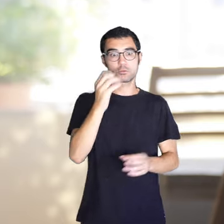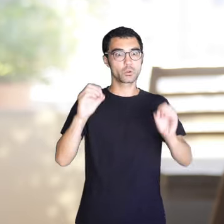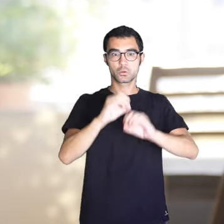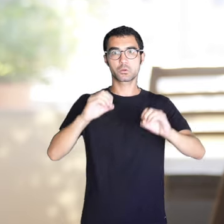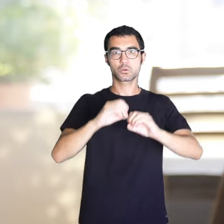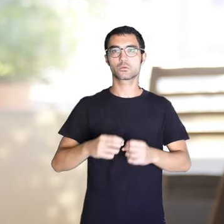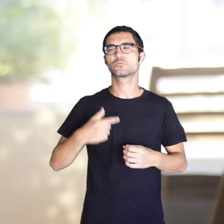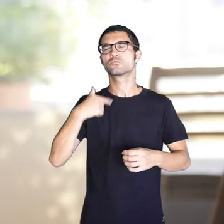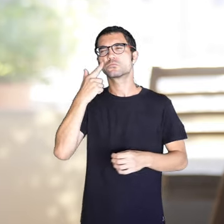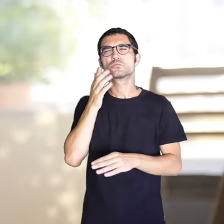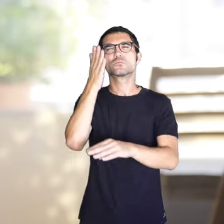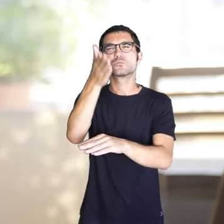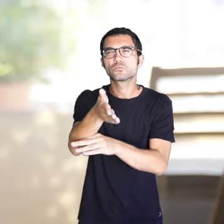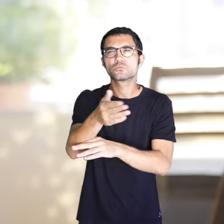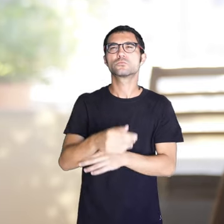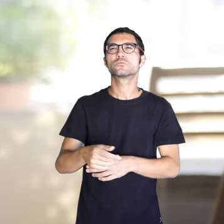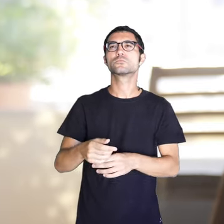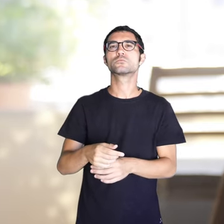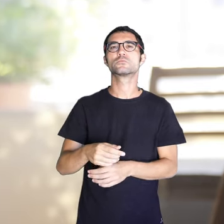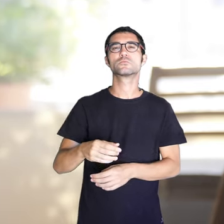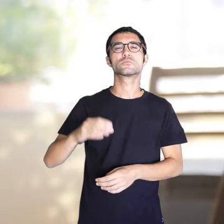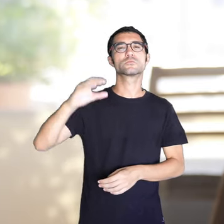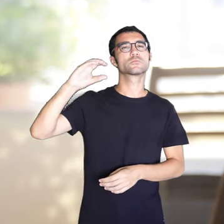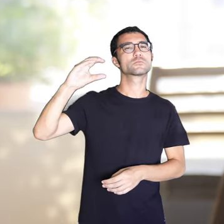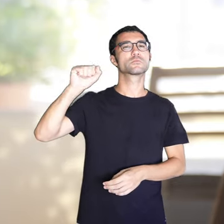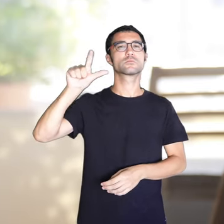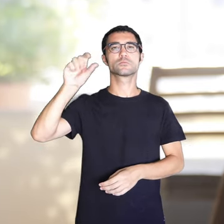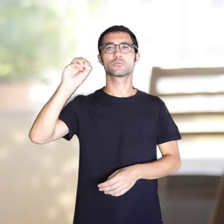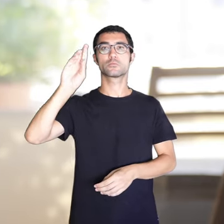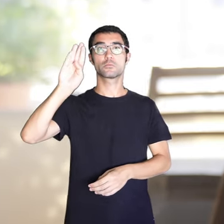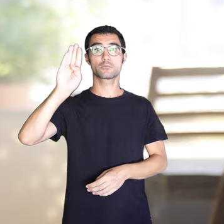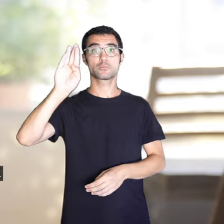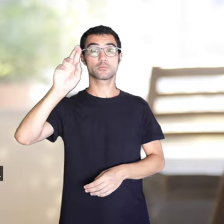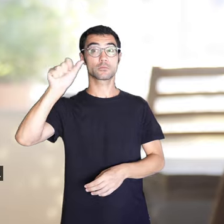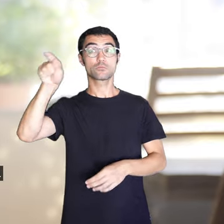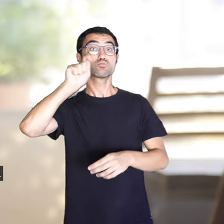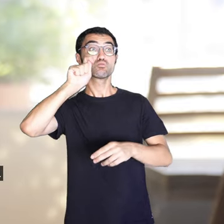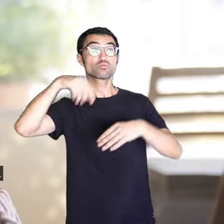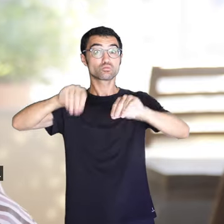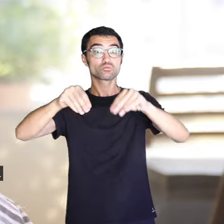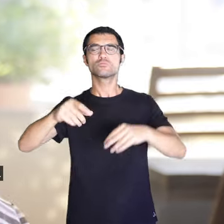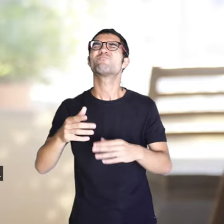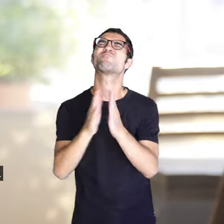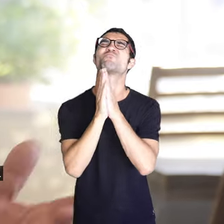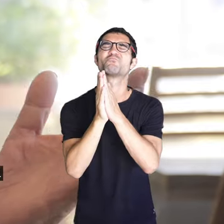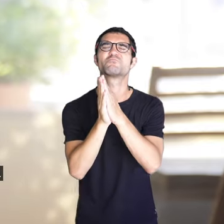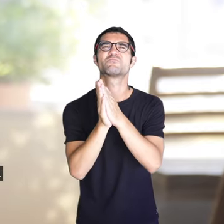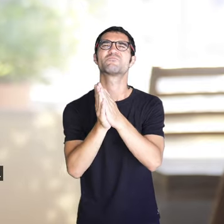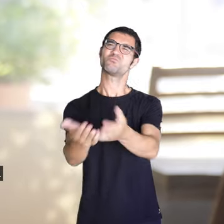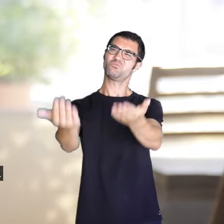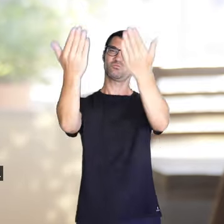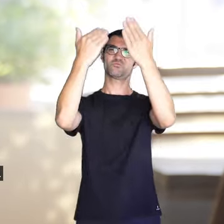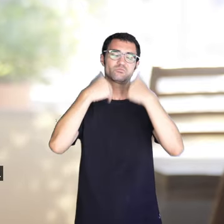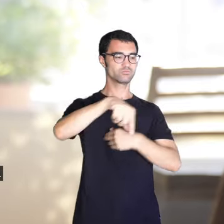i li vaig dir, mam, me podries fer un favor? I diu, sí, home, si te puc. Dic, les barques després